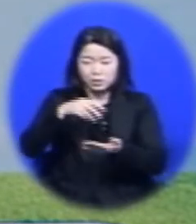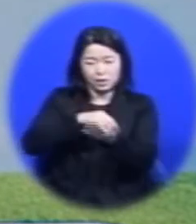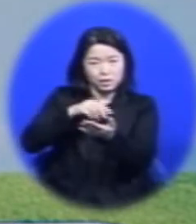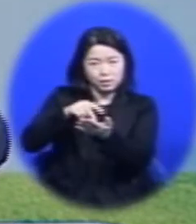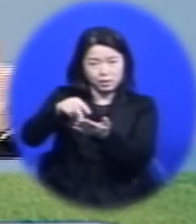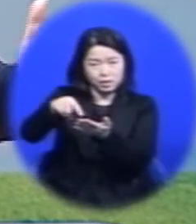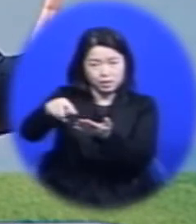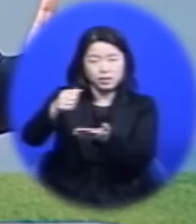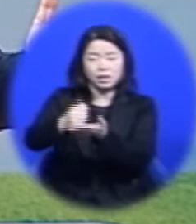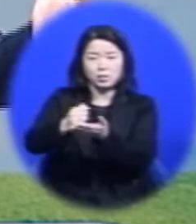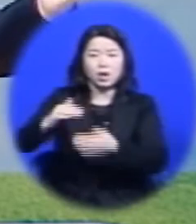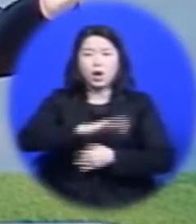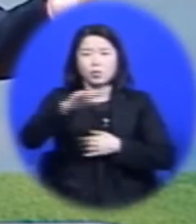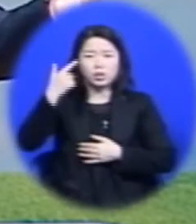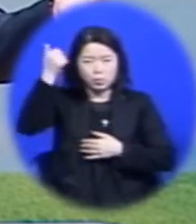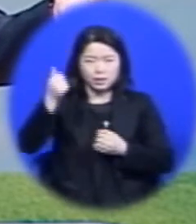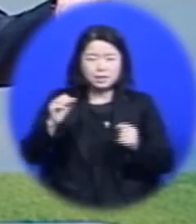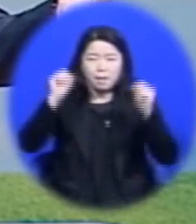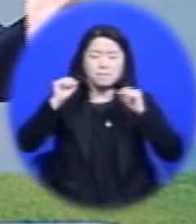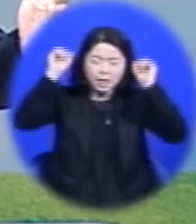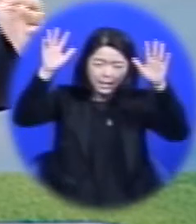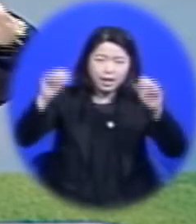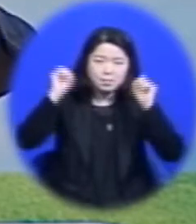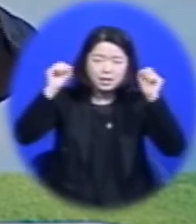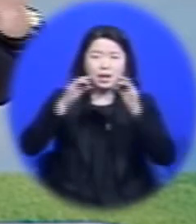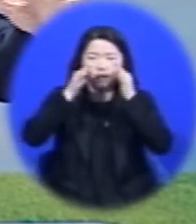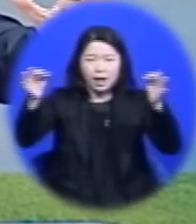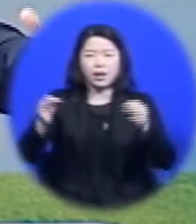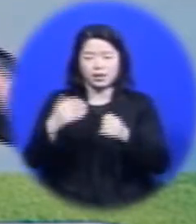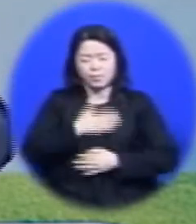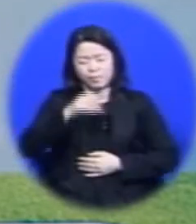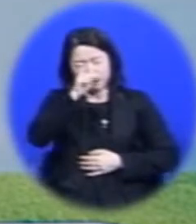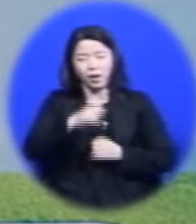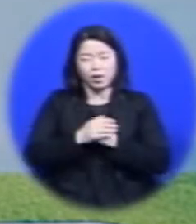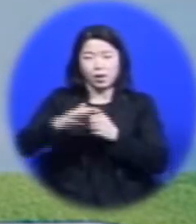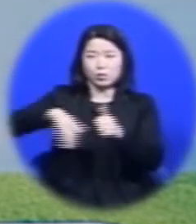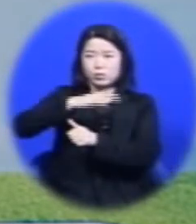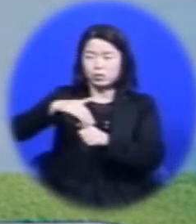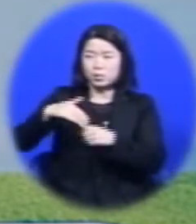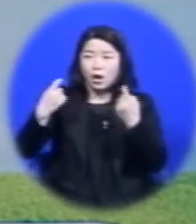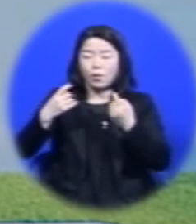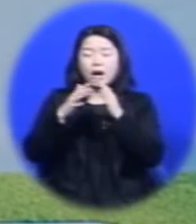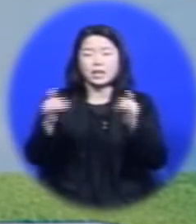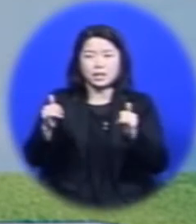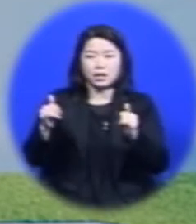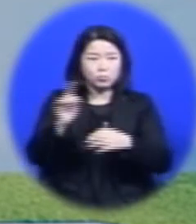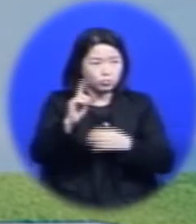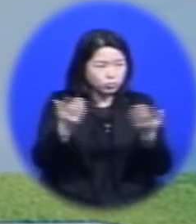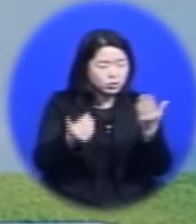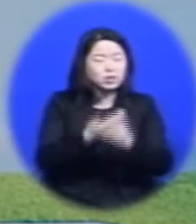장로님들이 우리 목사님 말씀이 하고 소리 소리 질러서 그 주변에 관광객들이 다 무슨 일이 난다 시키죠